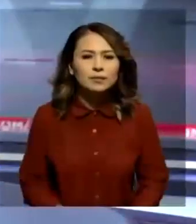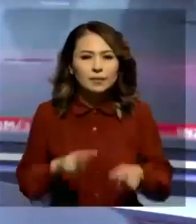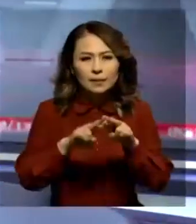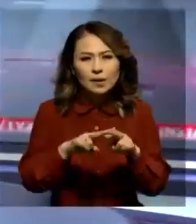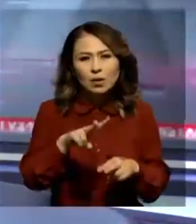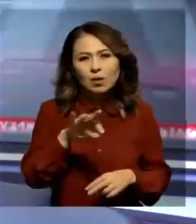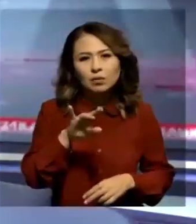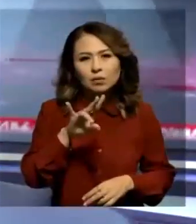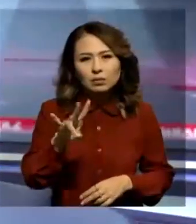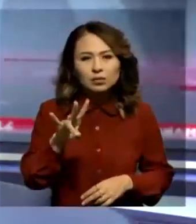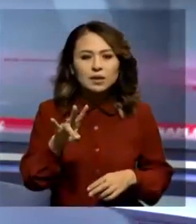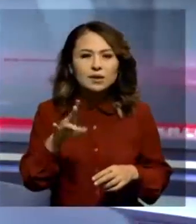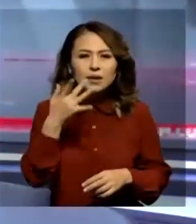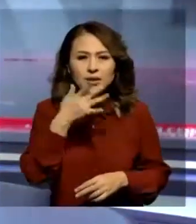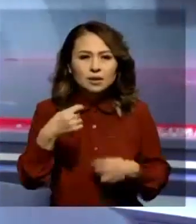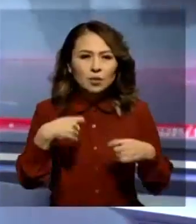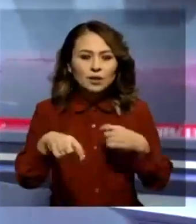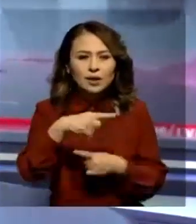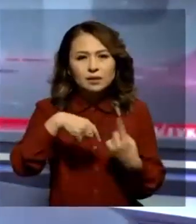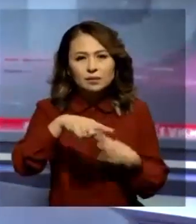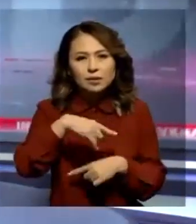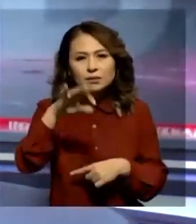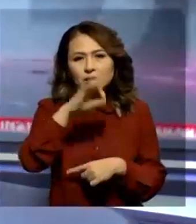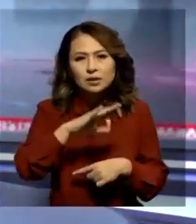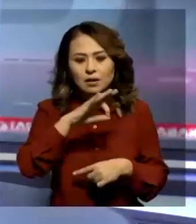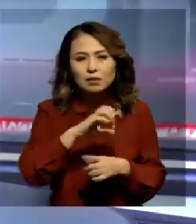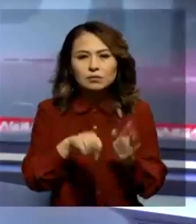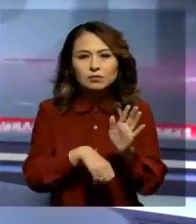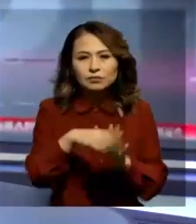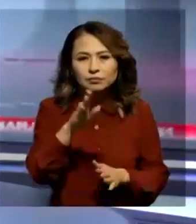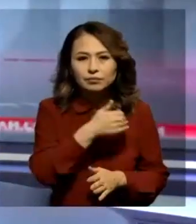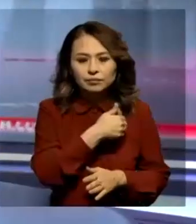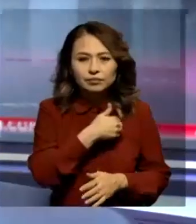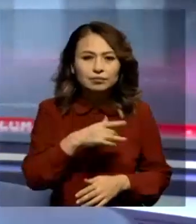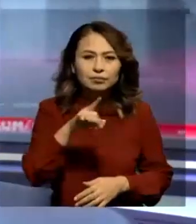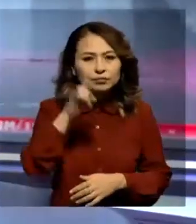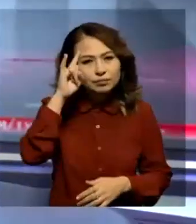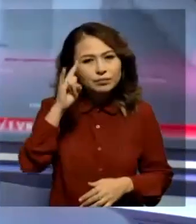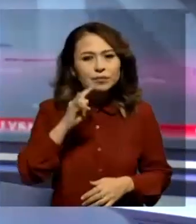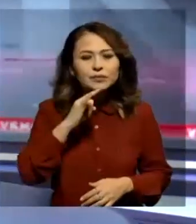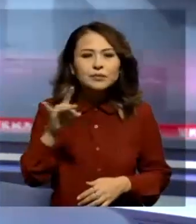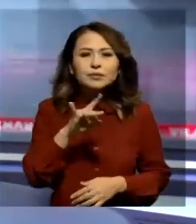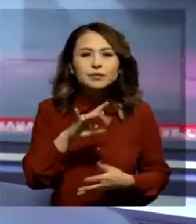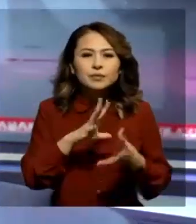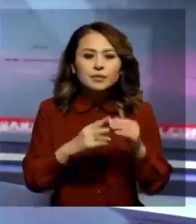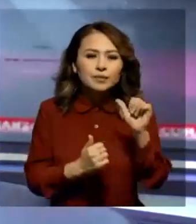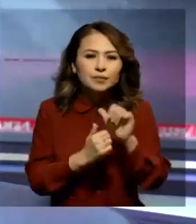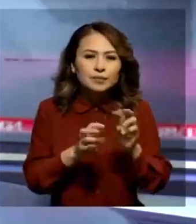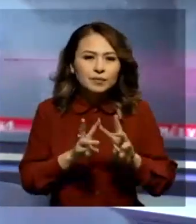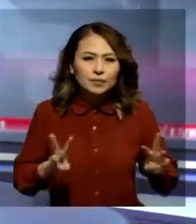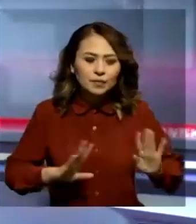Астана мен Лондон саяси және сауда экономикалық салалардағы ынтымақтастықты одан әрі нығайта бермек. Бұл туралы Қазақстан